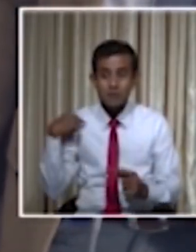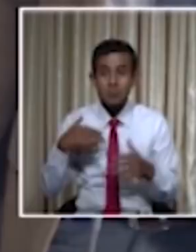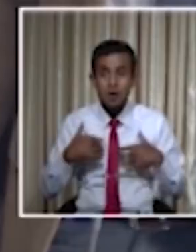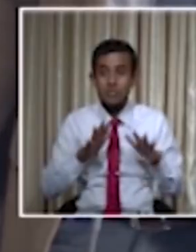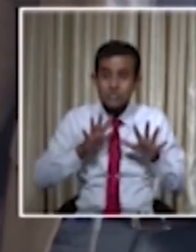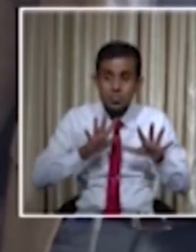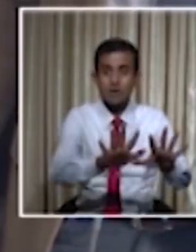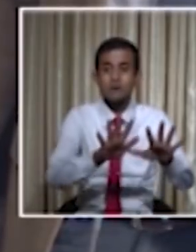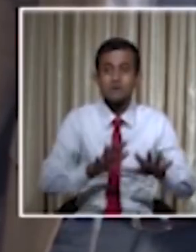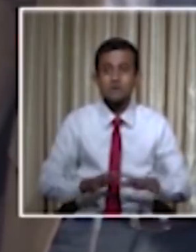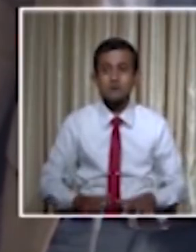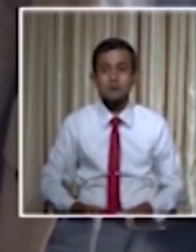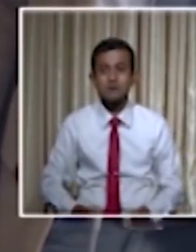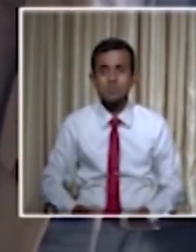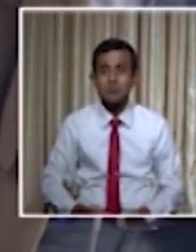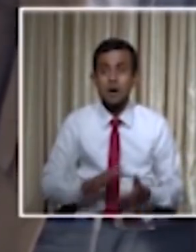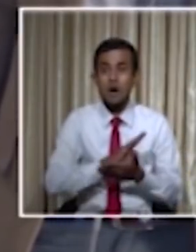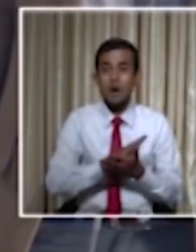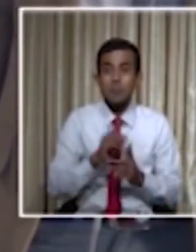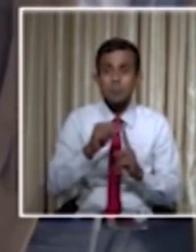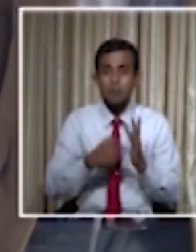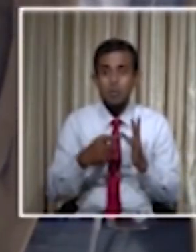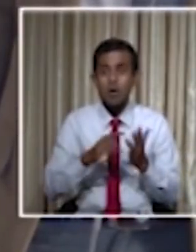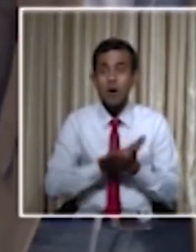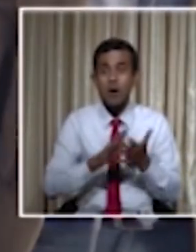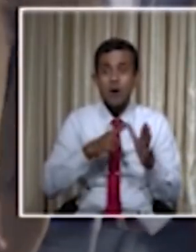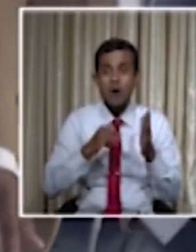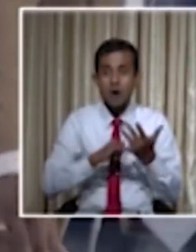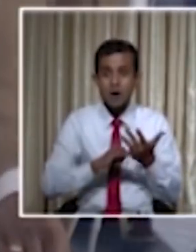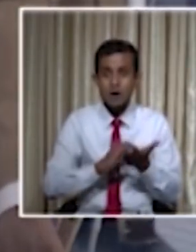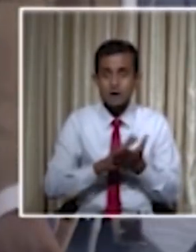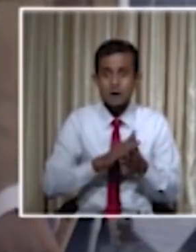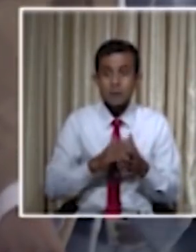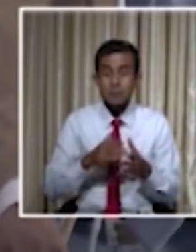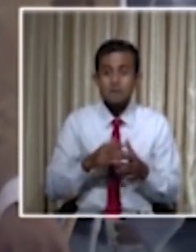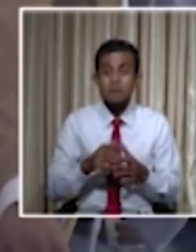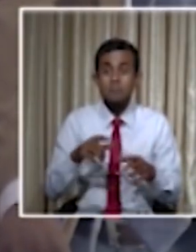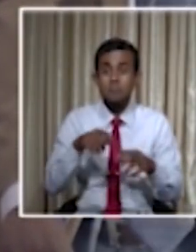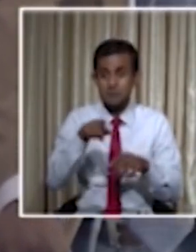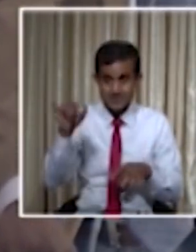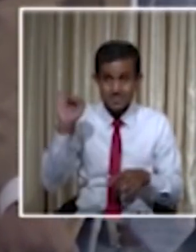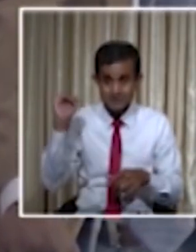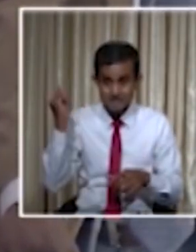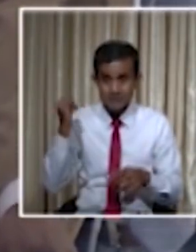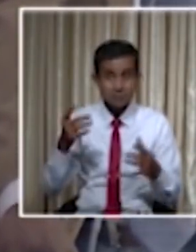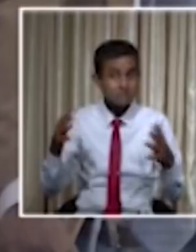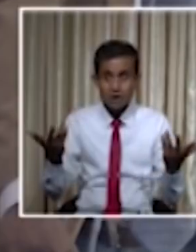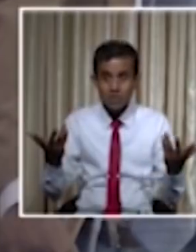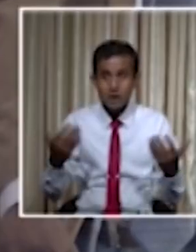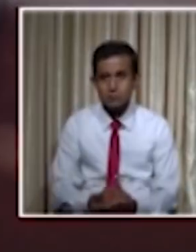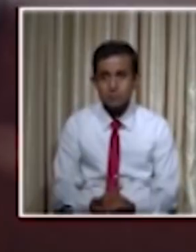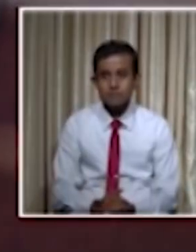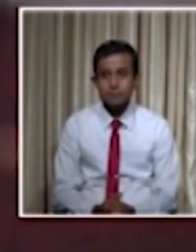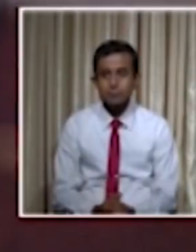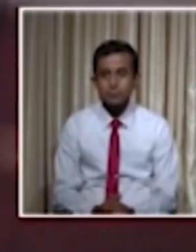කරා අපේ මේ හර්ෂ මේ ආචාර්ය මේ හර්ෂද සිල්වා මැතිතුමත් මේ වේත්‍රධාරී කණ්ඩායමේ නිලධාරියෙකුත් නොහිටින්න මම බිම